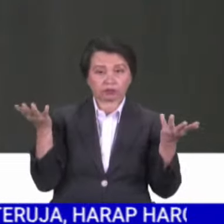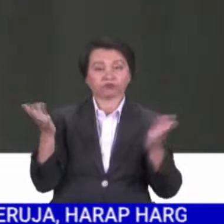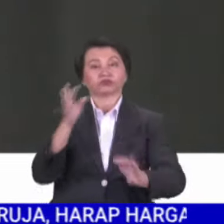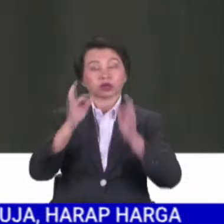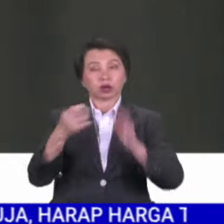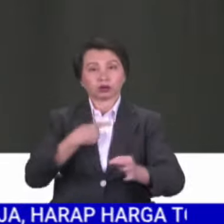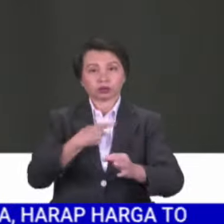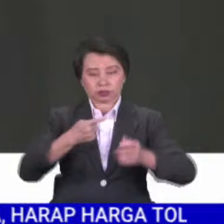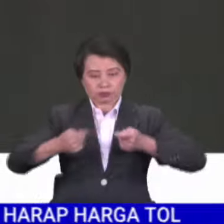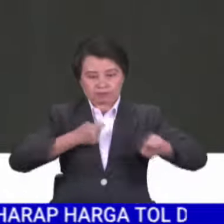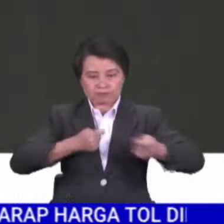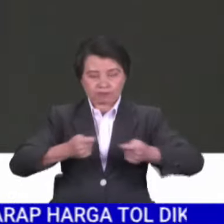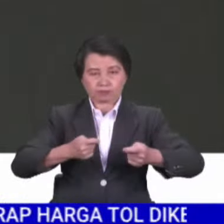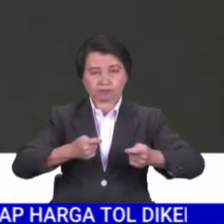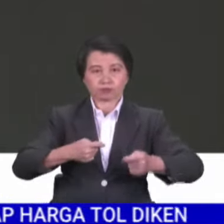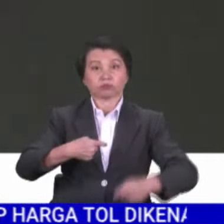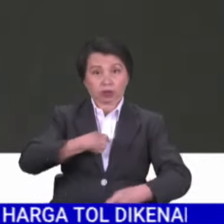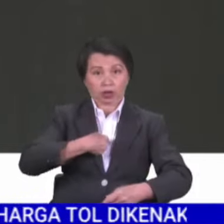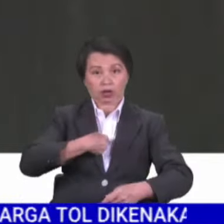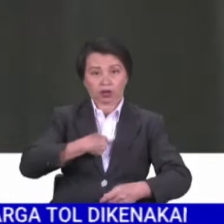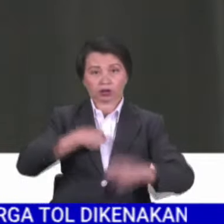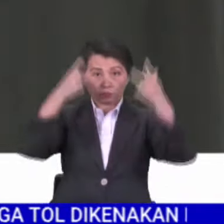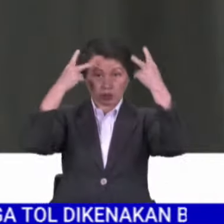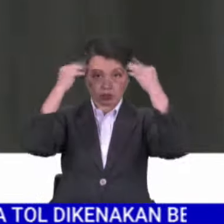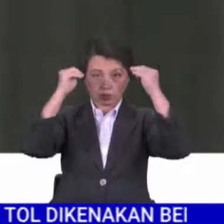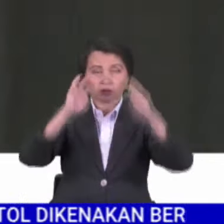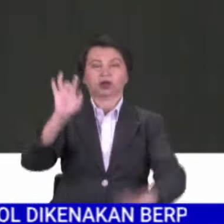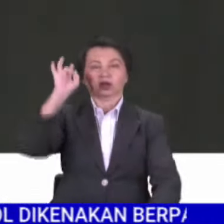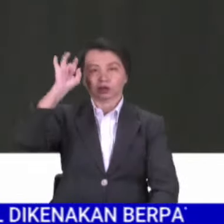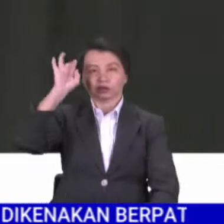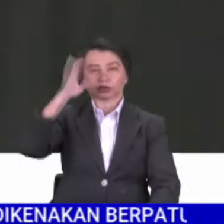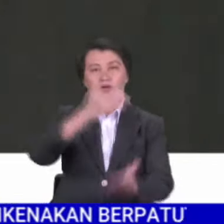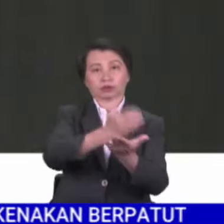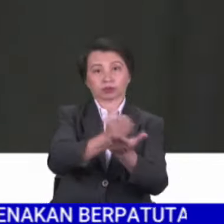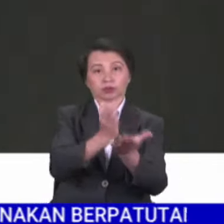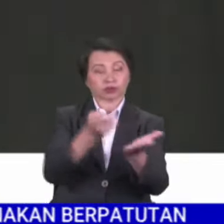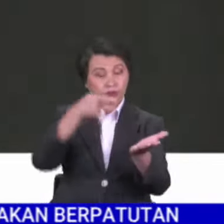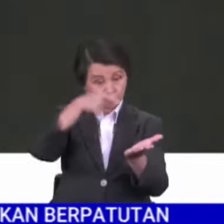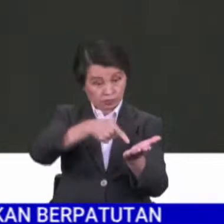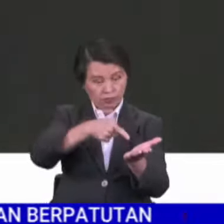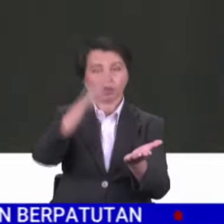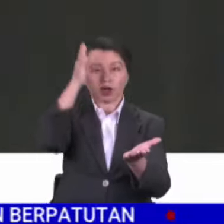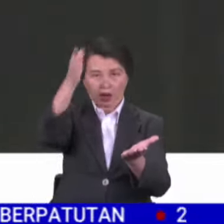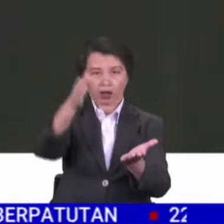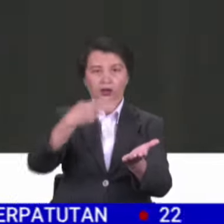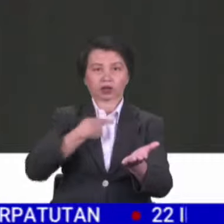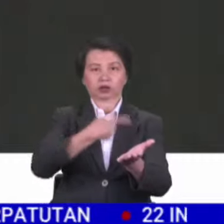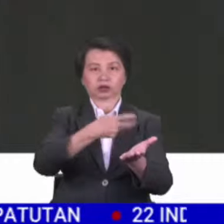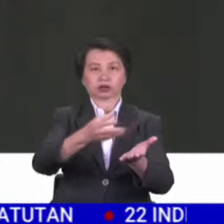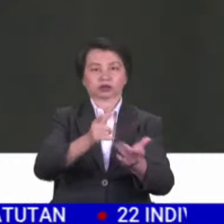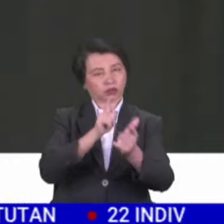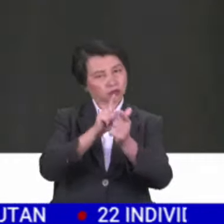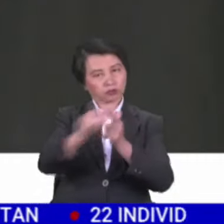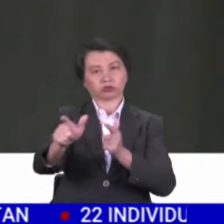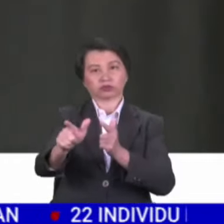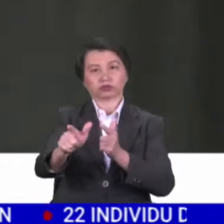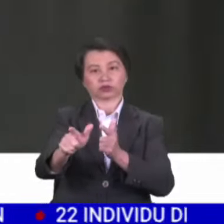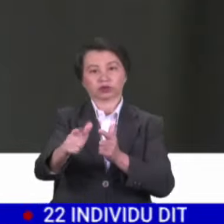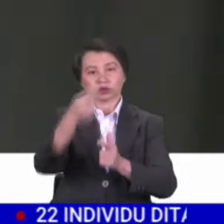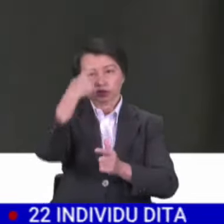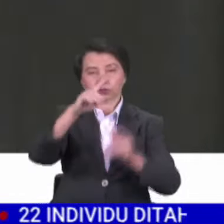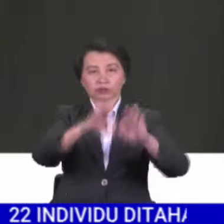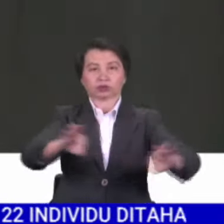Kalau kita merintah, saya lagi jadi Perdana Menteri, insyaAllah semua bajet yang dibentangkan akan kita luluskan